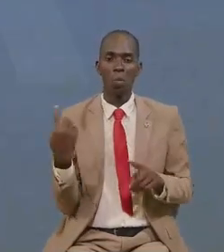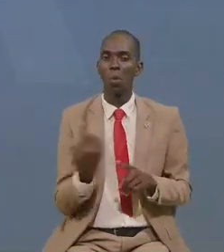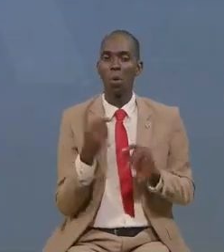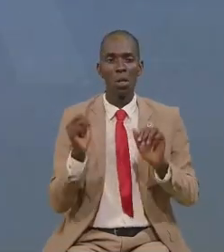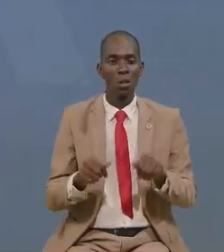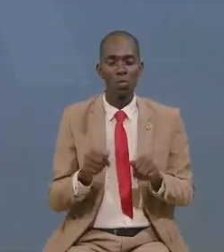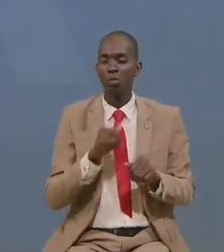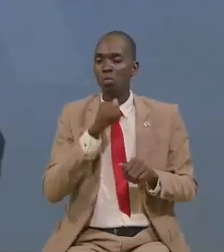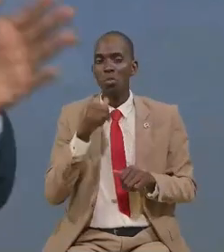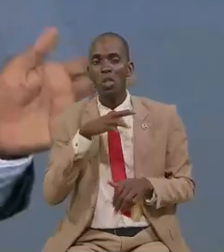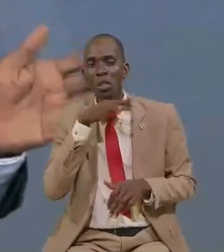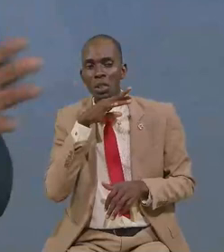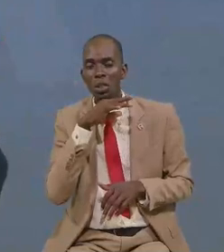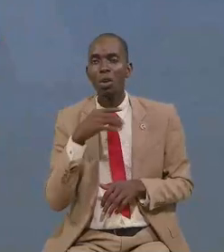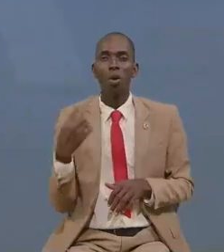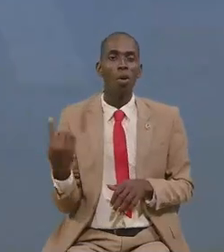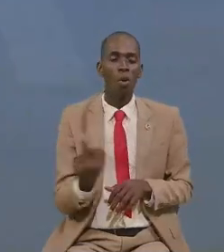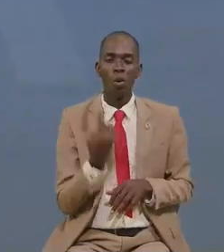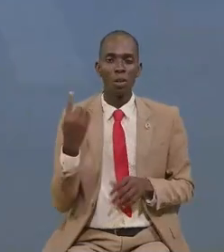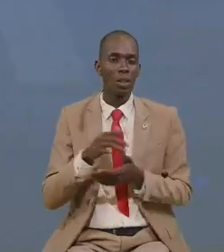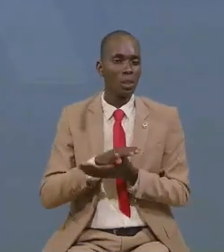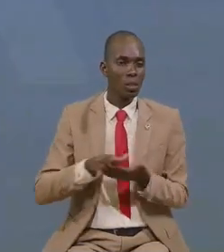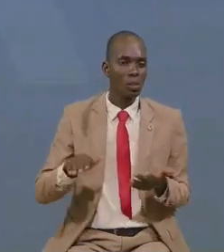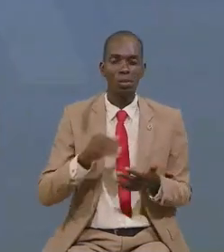sans tâche, toujours sans tâche,